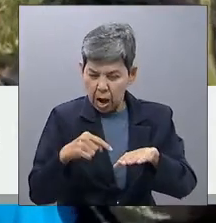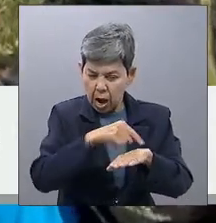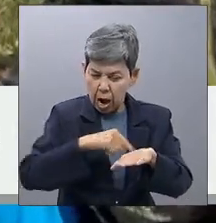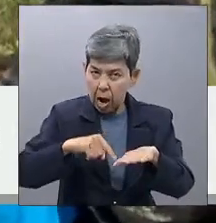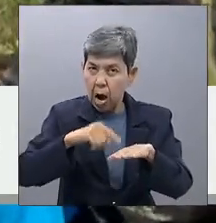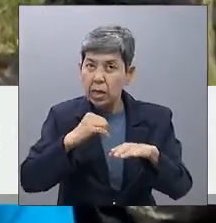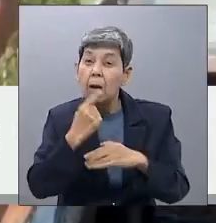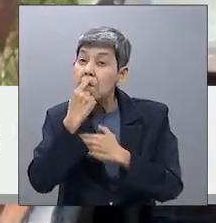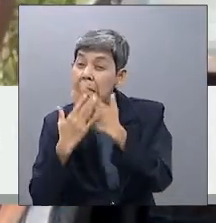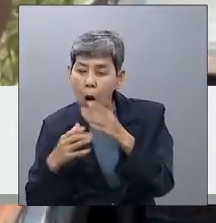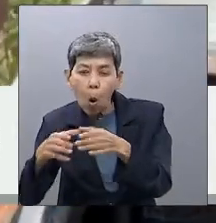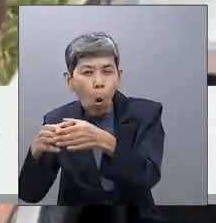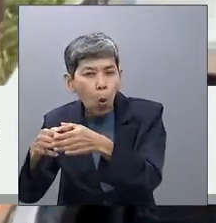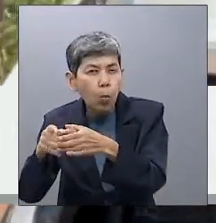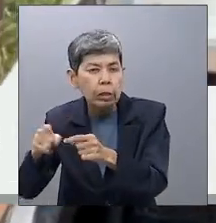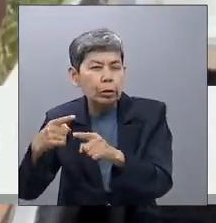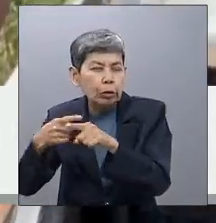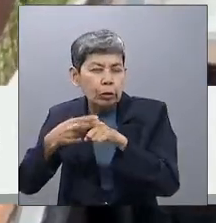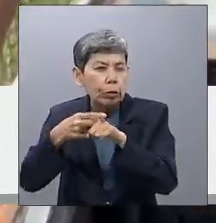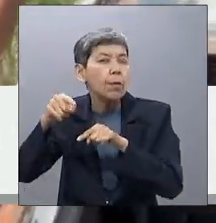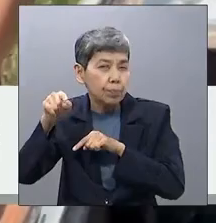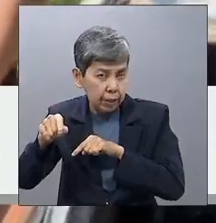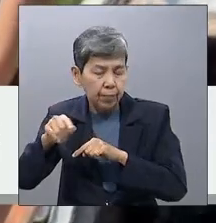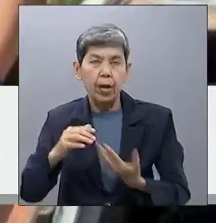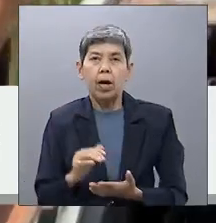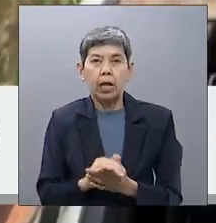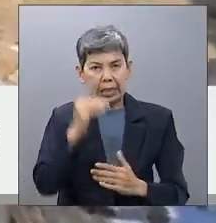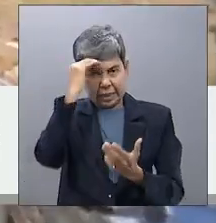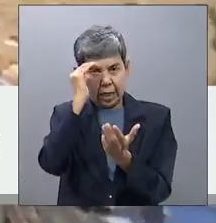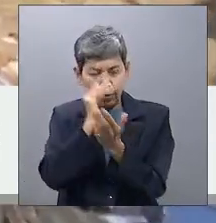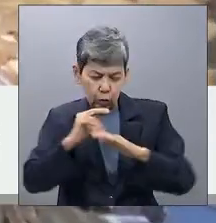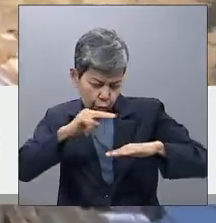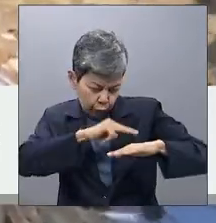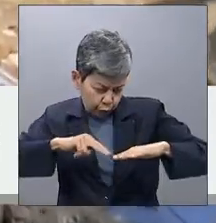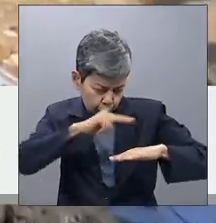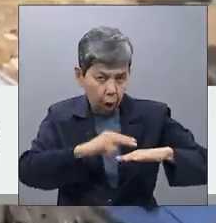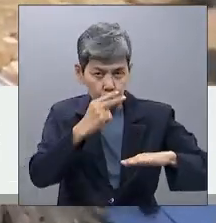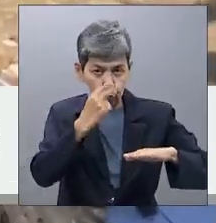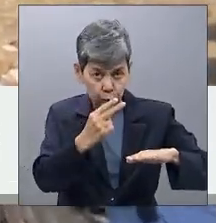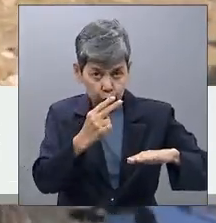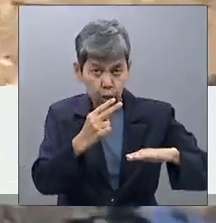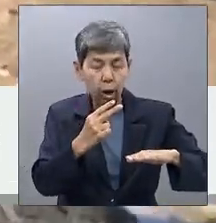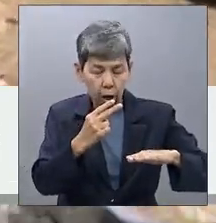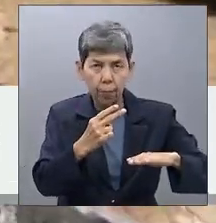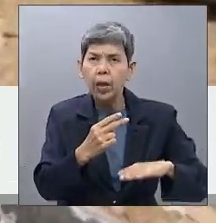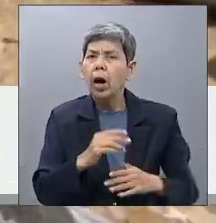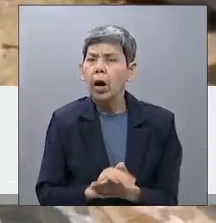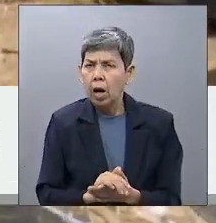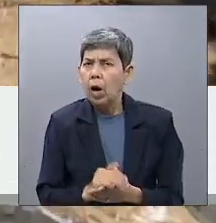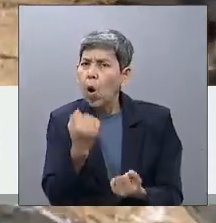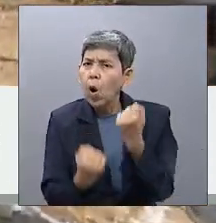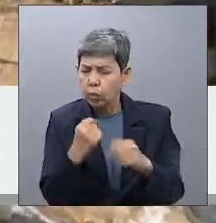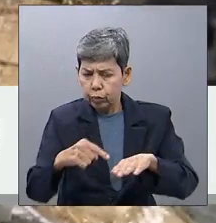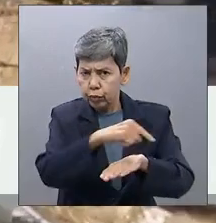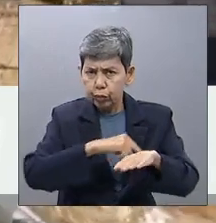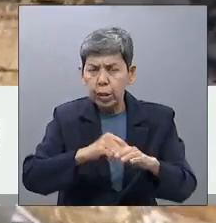อาจจะเป็นเลือดของกลุ่มผู้ต้องหาที่บาดเจ็บนะคะขณะนี้อยู่ระหว่างการตรวจสอบเพิ่มเติมนอกจากนี้ยังพบว่าเป็นรถที่